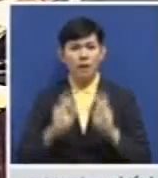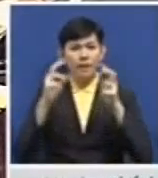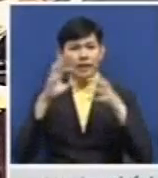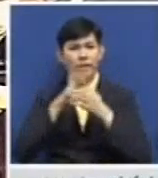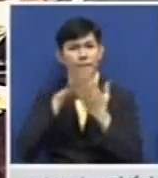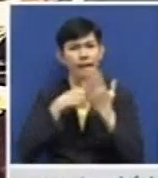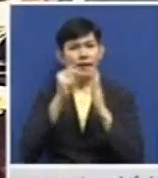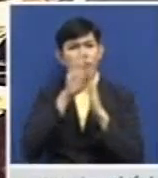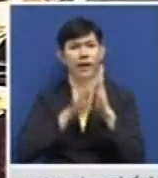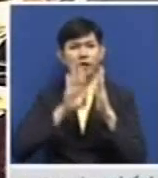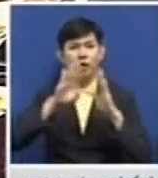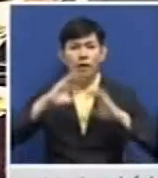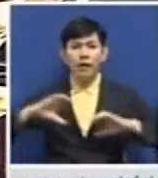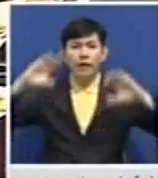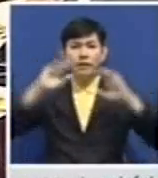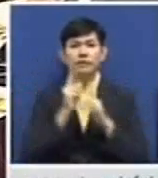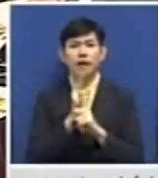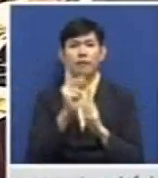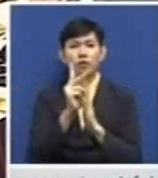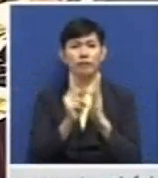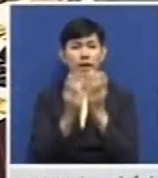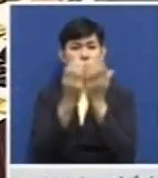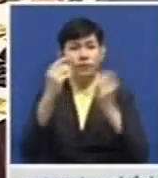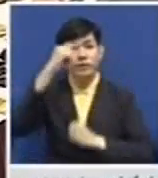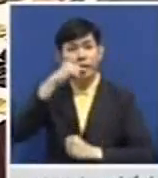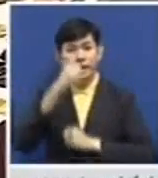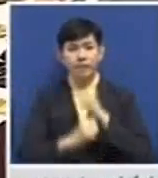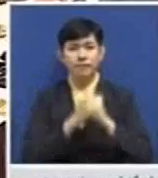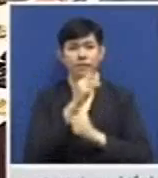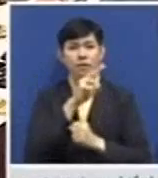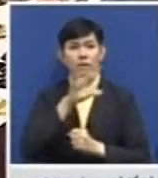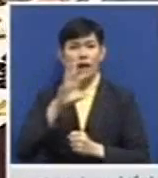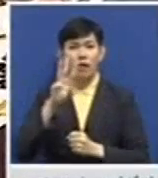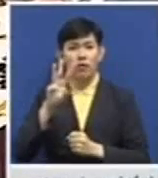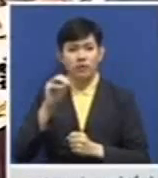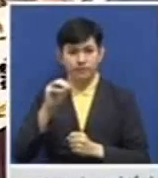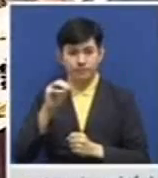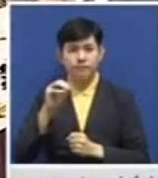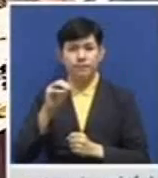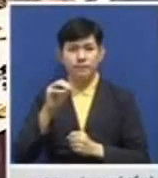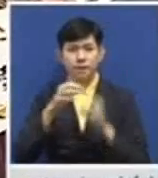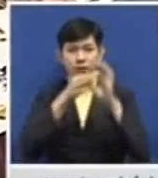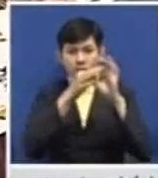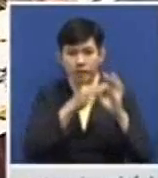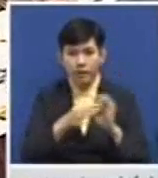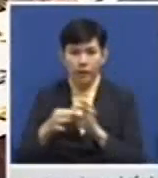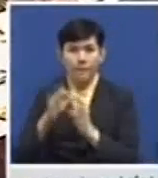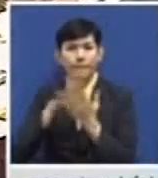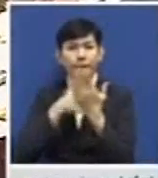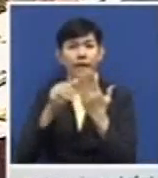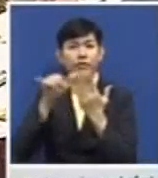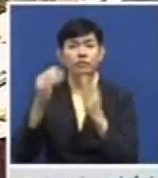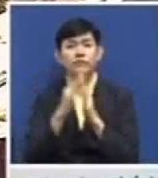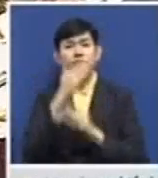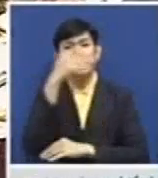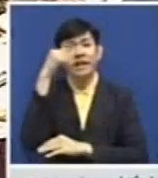ายแห่งรัฐตามรัฐธรรมนูญแห่งราชอาณาจักรไทยพุทธศักราช2560และสอดคล้องกับยุทธศาสตร์ชา